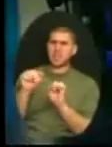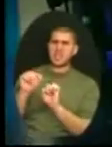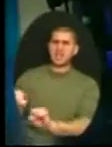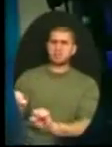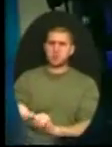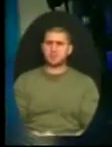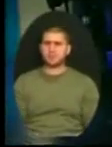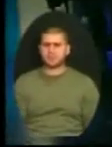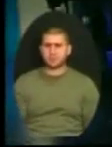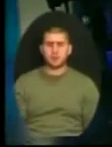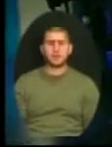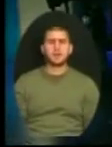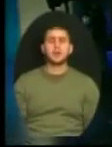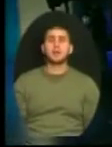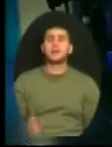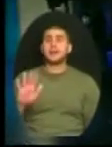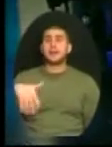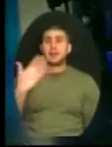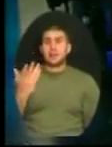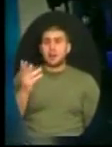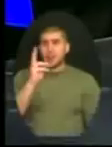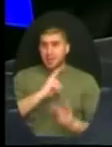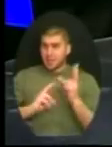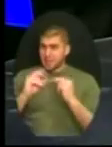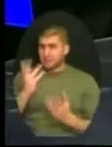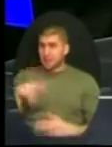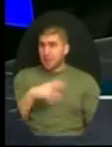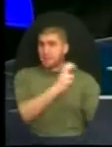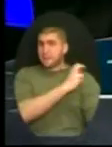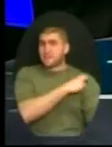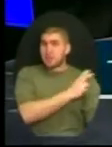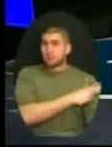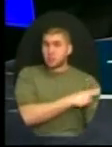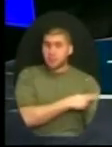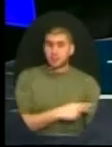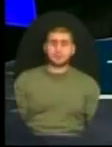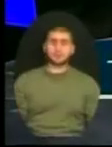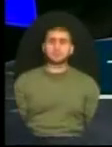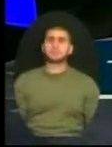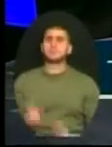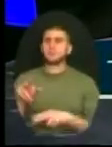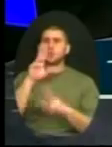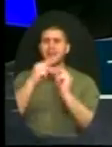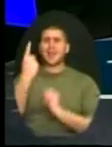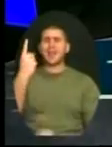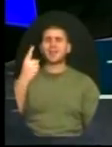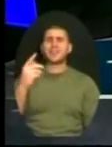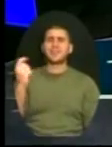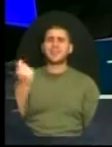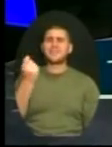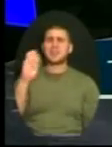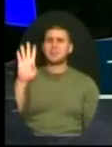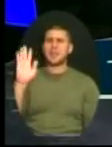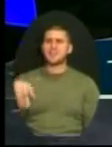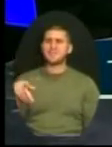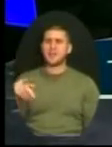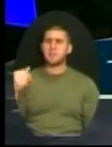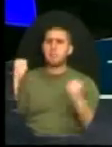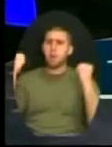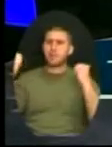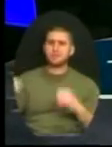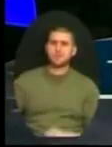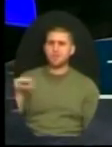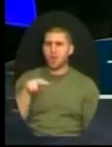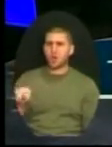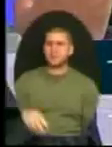הגיבוי. אגב, להיות בפריז ולדבר נגד המפכ"ל זה רעיון לא רע. חסר פה דובר אחד, דוד ביטן מלהקת המעודדות, שהיה לאורך כל